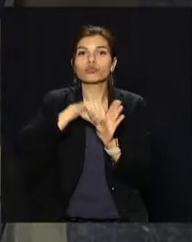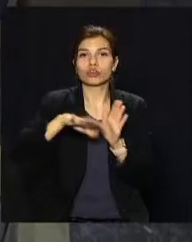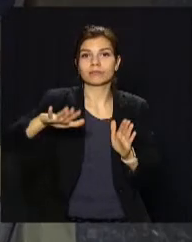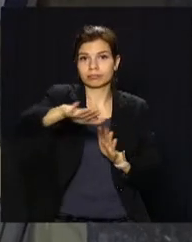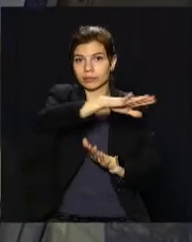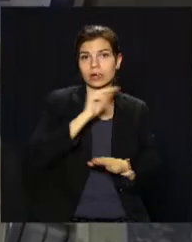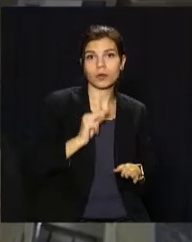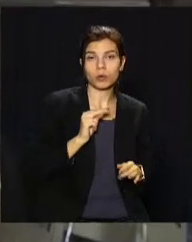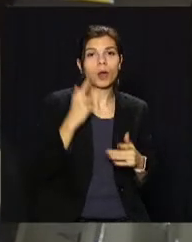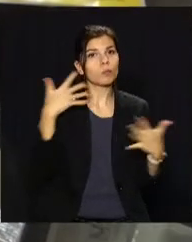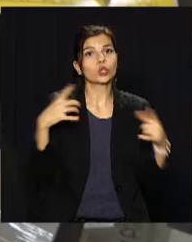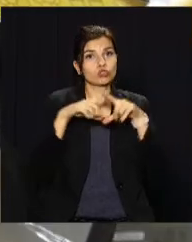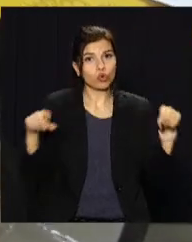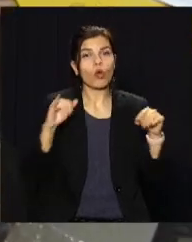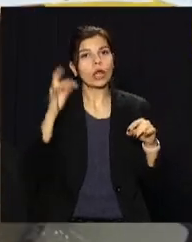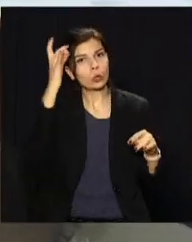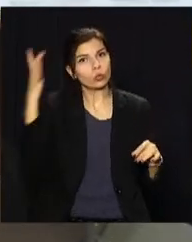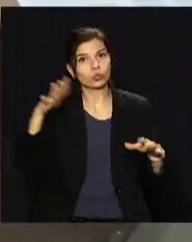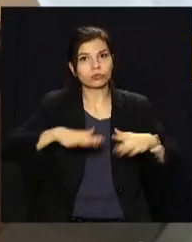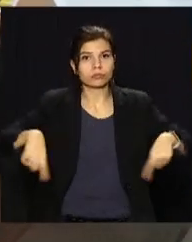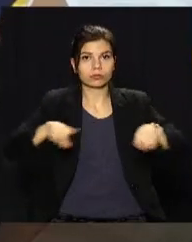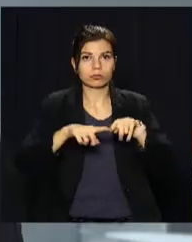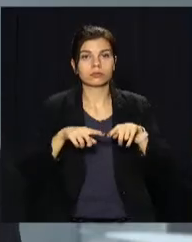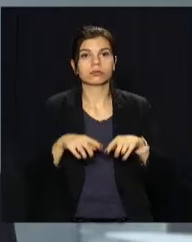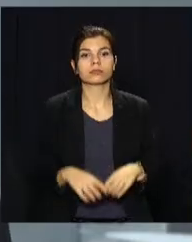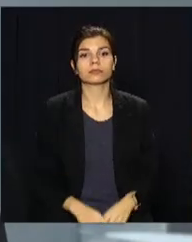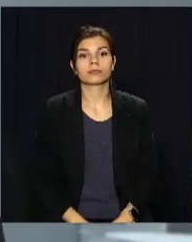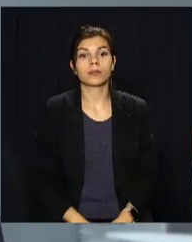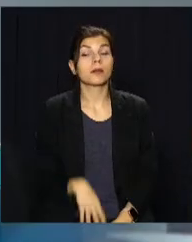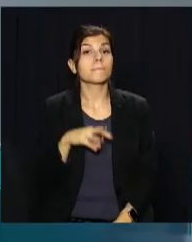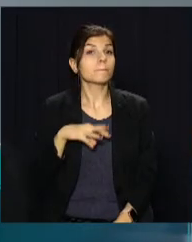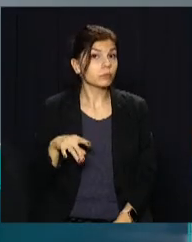більшість з них – у школах та закладах культури. Ми